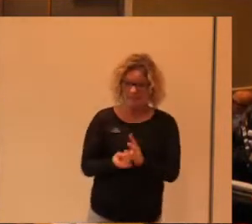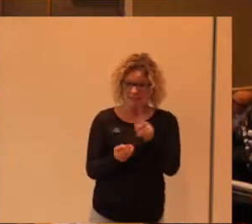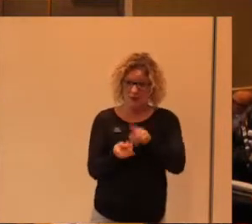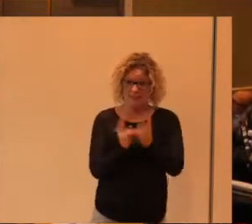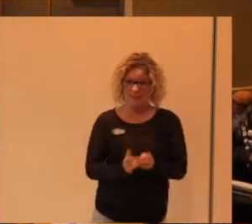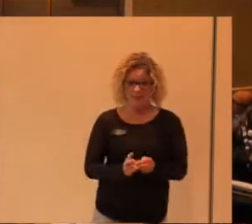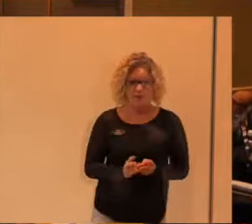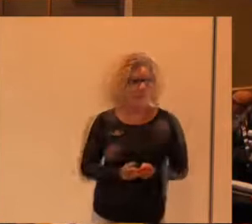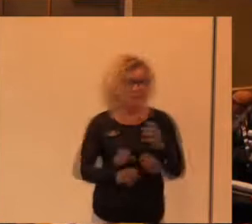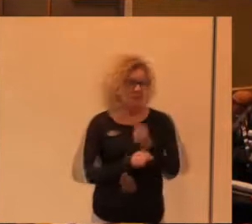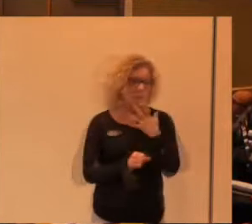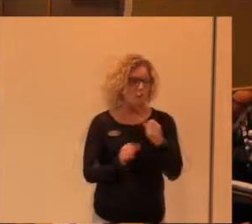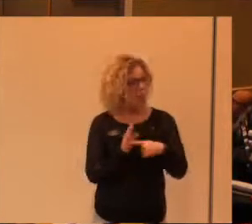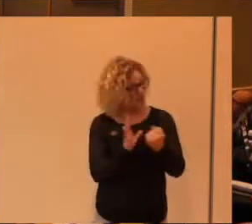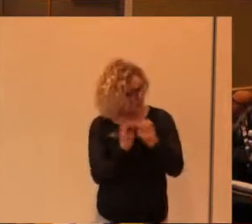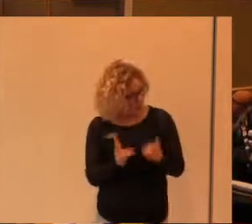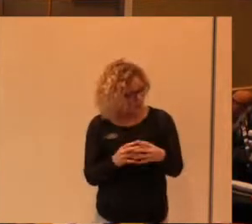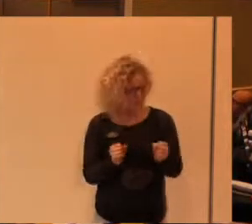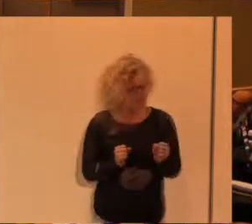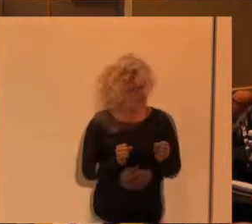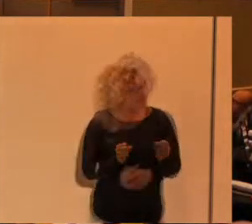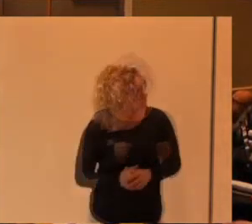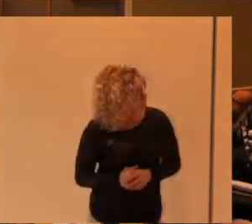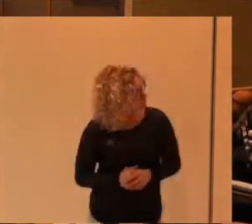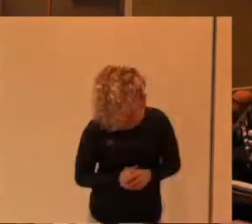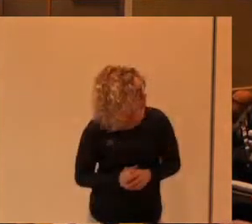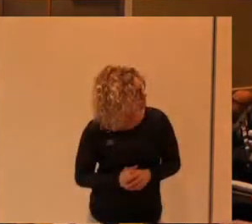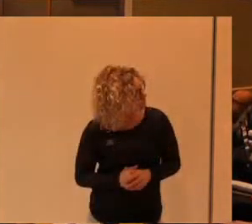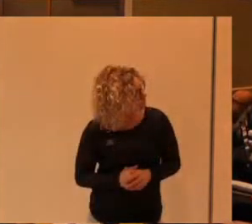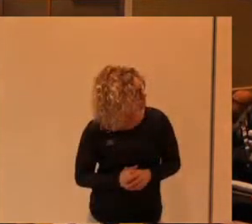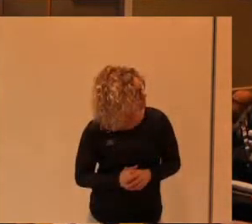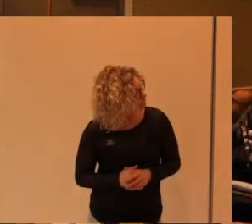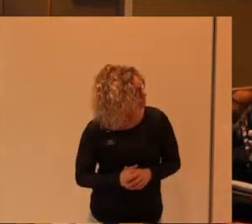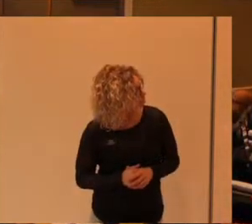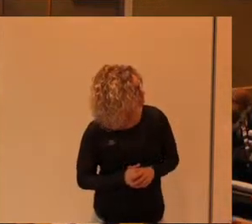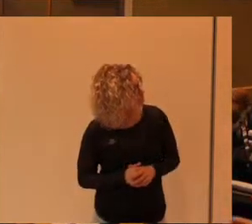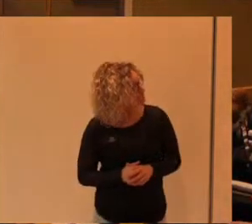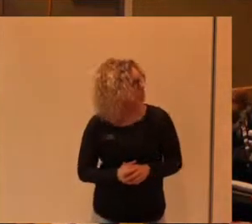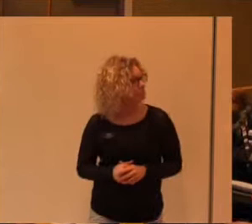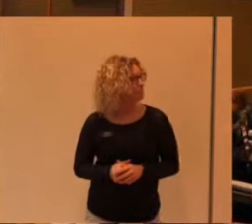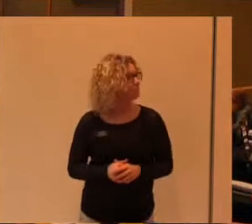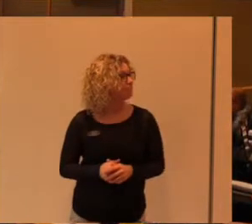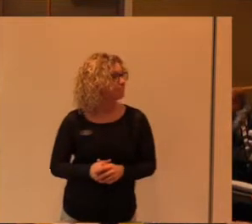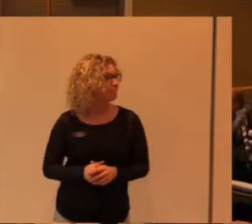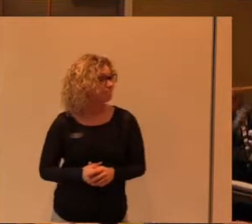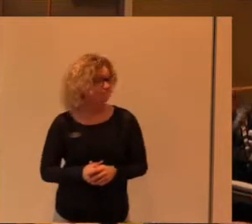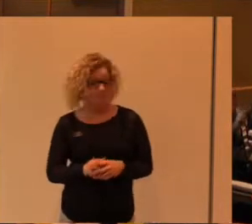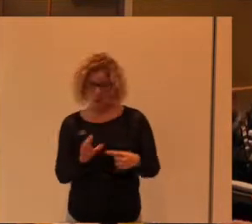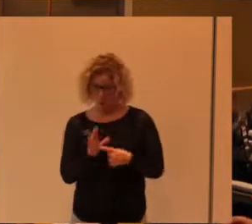på mig kvar nu då. Jag tror att jag måste... Men då ska jag försöka göra det väldigt kort. Det är